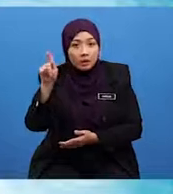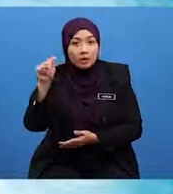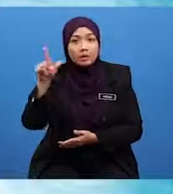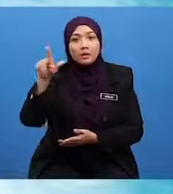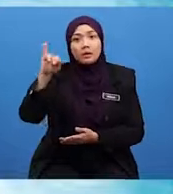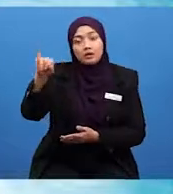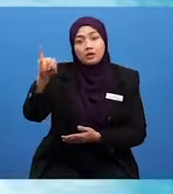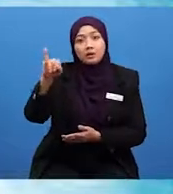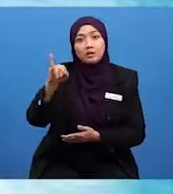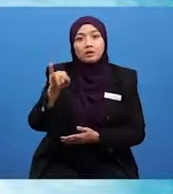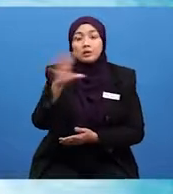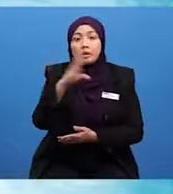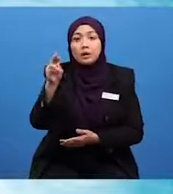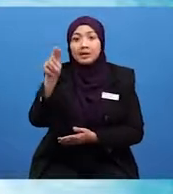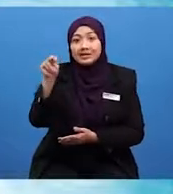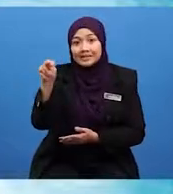menjalankan penyiasatan.